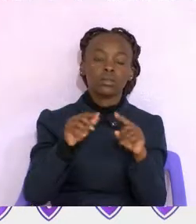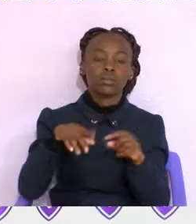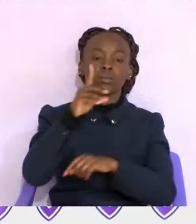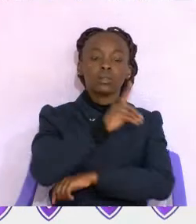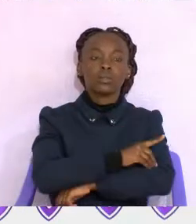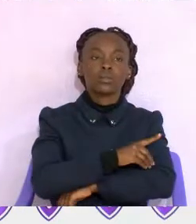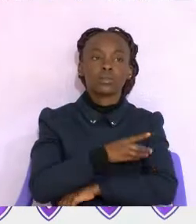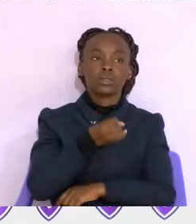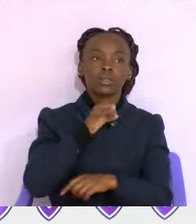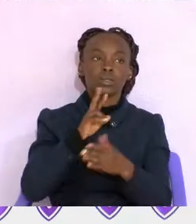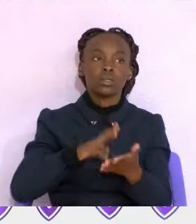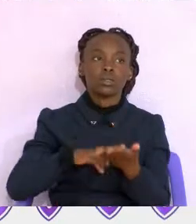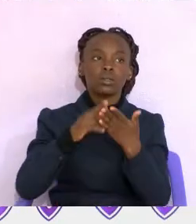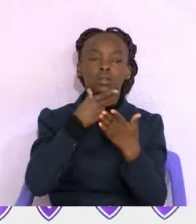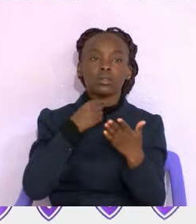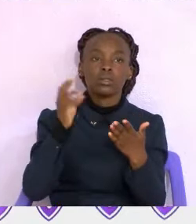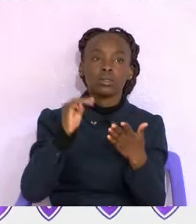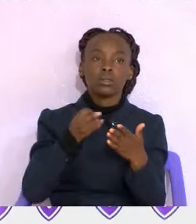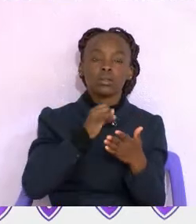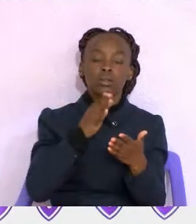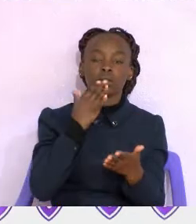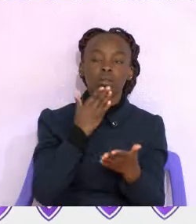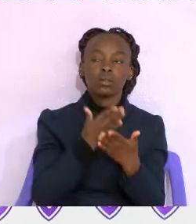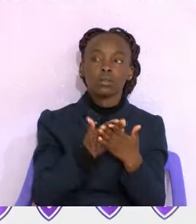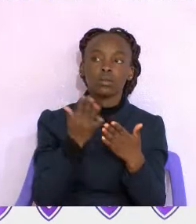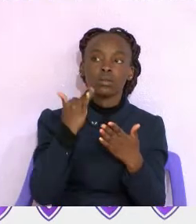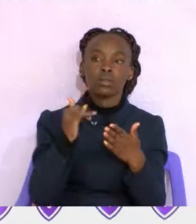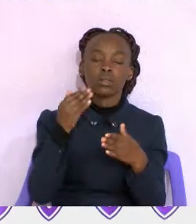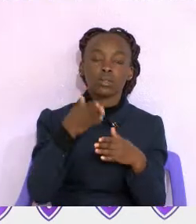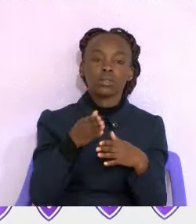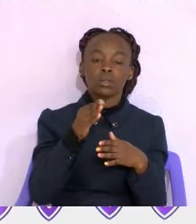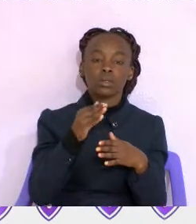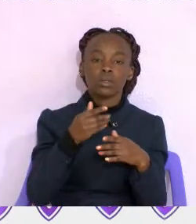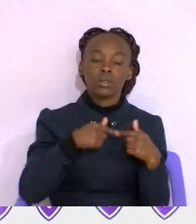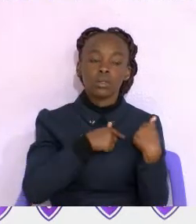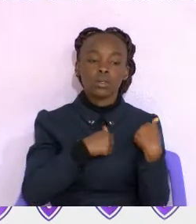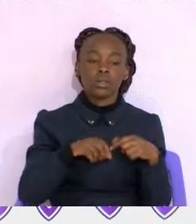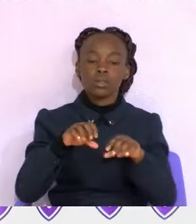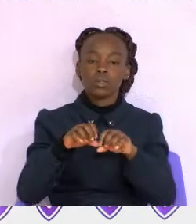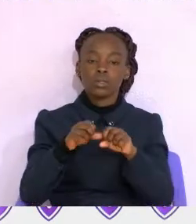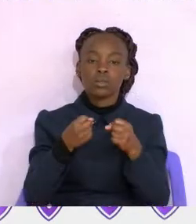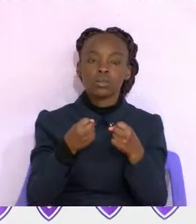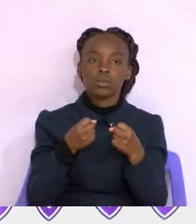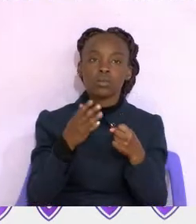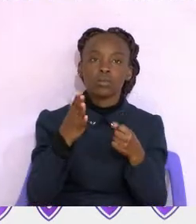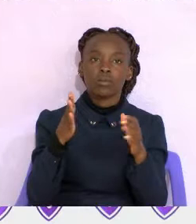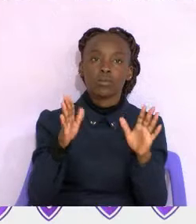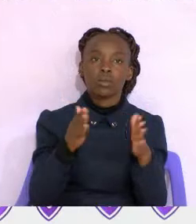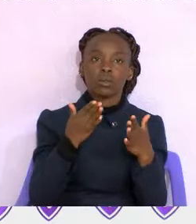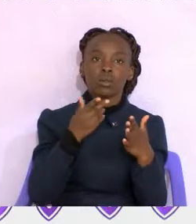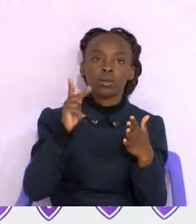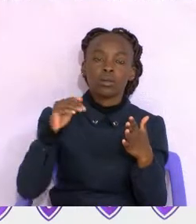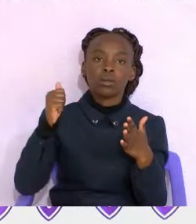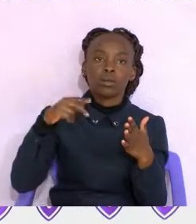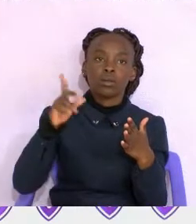zako. Nikikushukuru maana mioyo yao Bwana inaendelea kuvunjika vunjika. Wakiwa Bwana kama vile Paulo alikuwa kwa meli ya